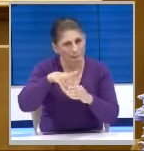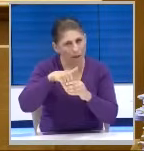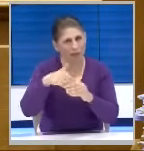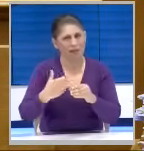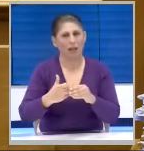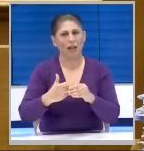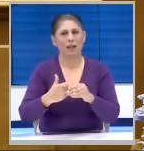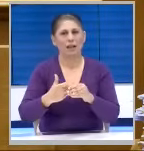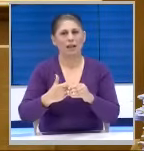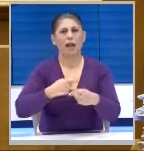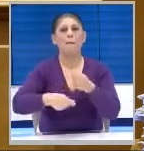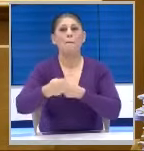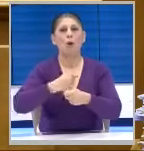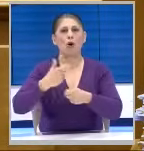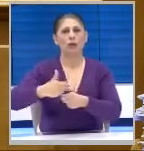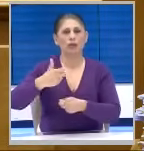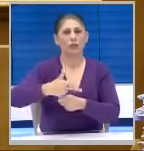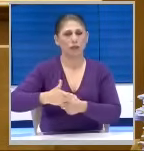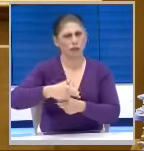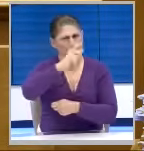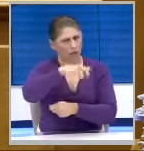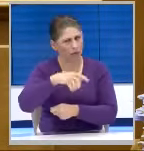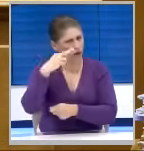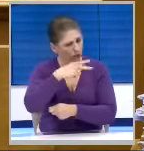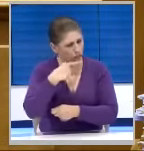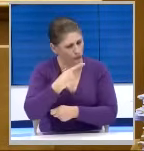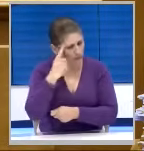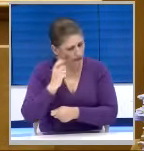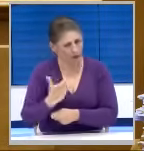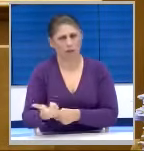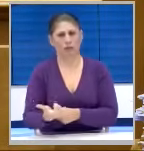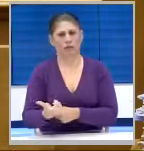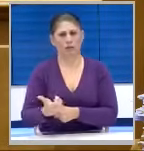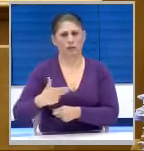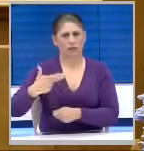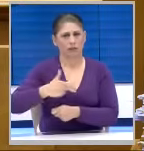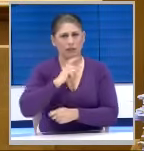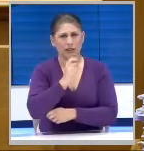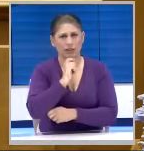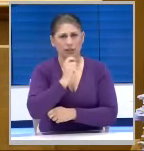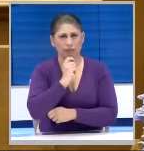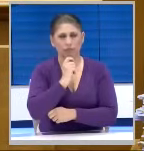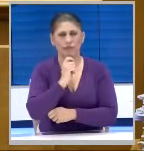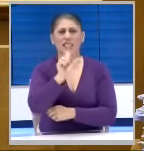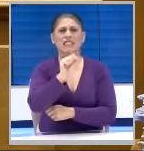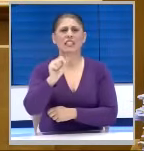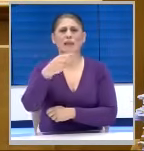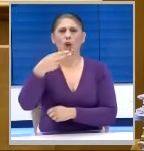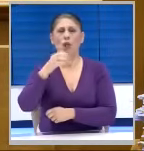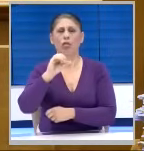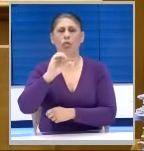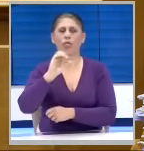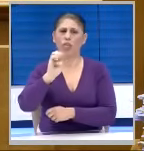εμπορική αμαξοστοιχία και το έχει πει και ο πρωθυπουργός ότι το ήξερε στη συνέντευξή του στο σταύρο θεοδωράκη